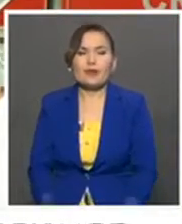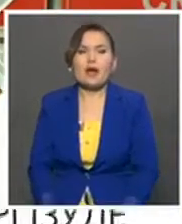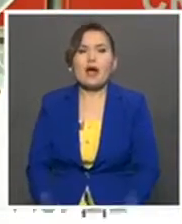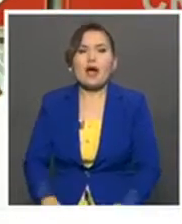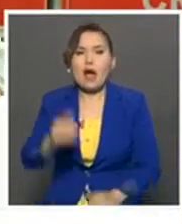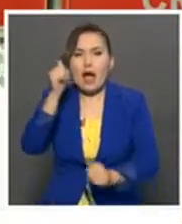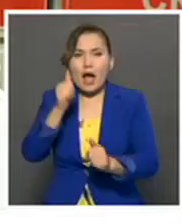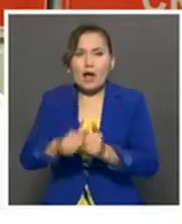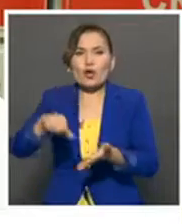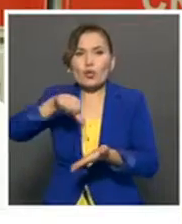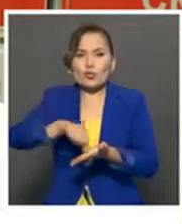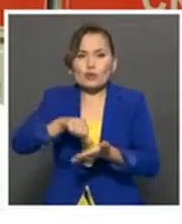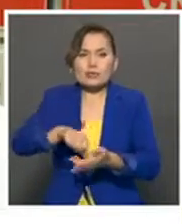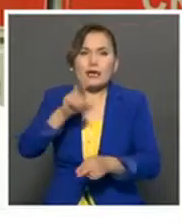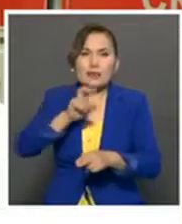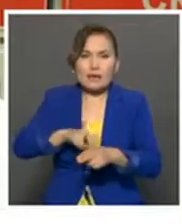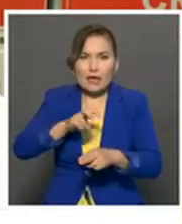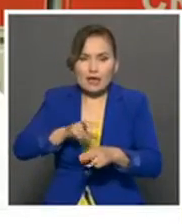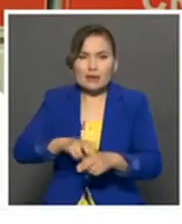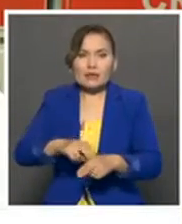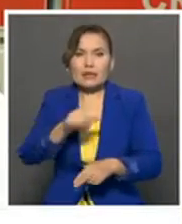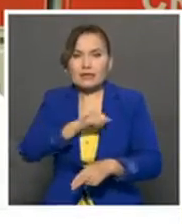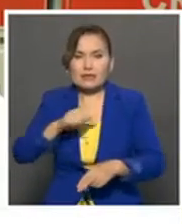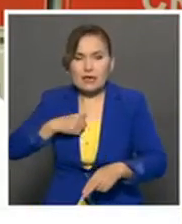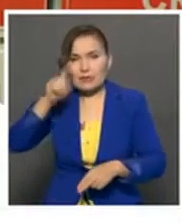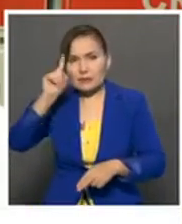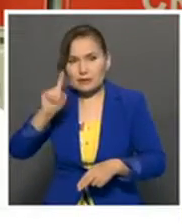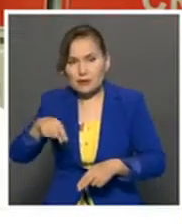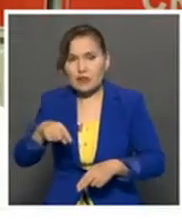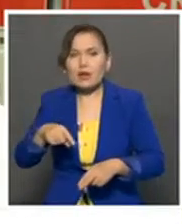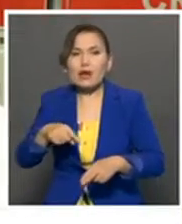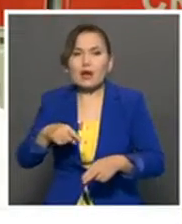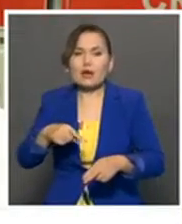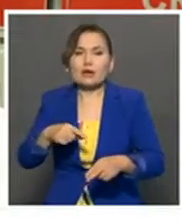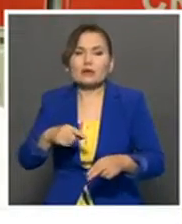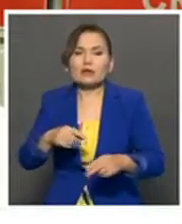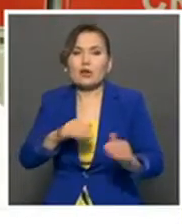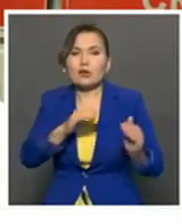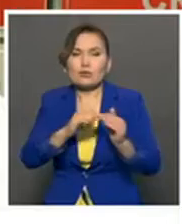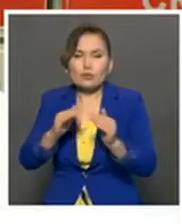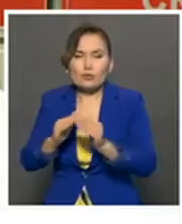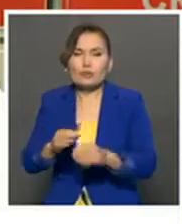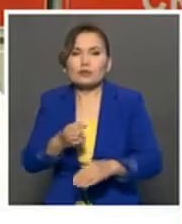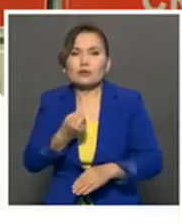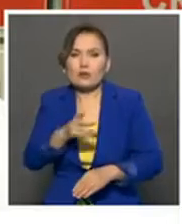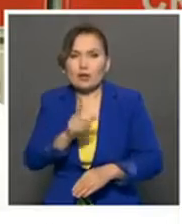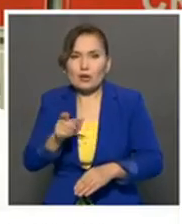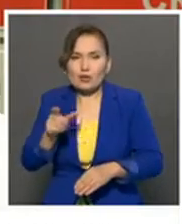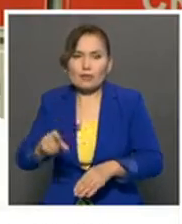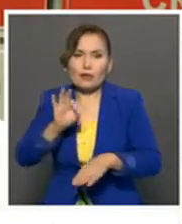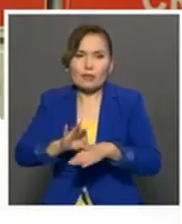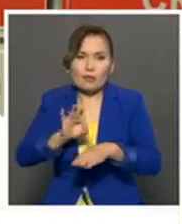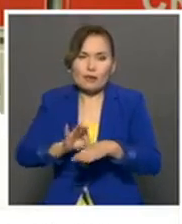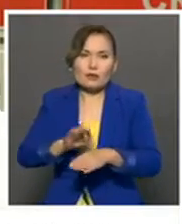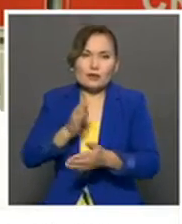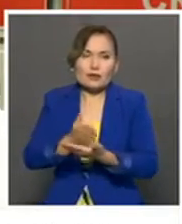өзінде қанша науқас бар екенін, күнделікті жаңадан науқас мысалы алса тізімге, сол науқасын тізімін біздің жаңа провизорлық бөлімдегі